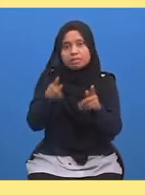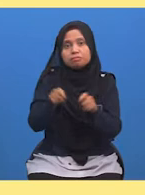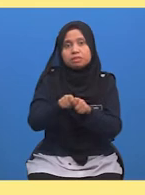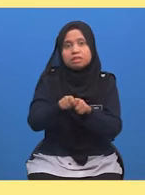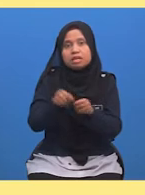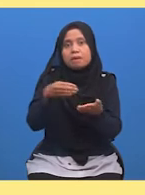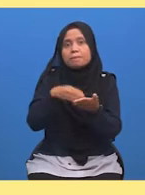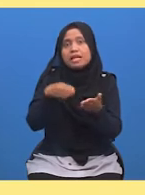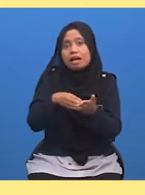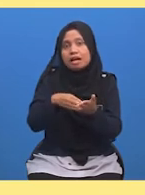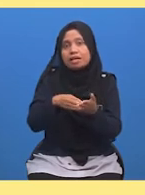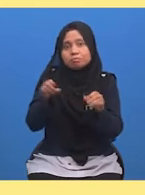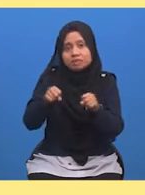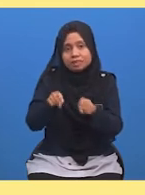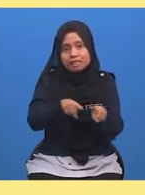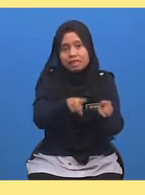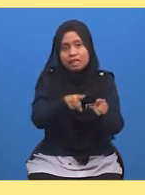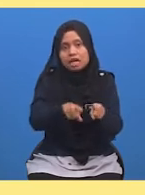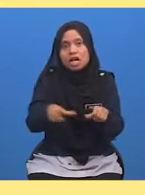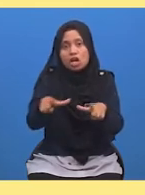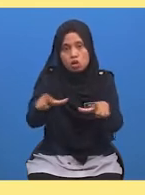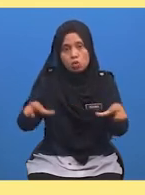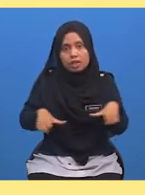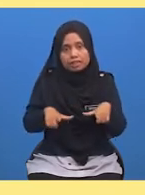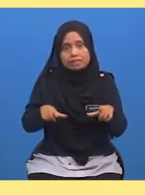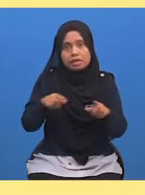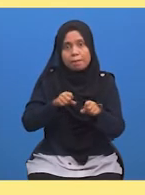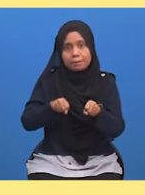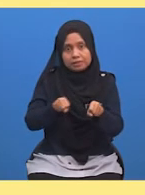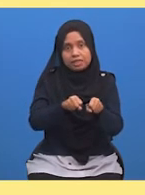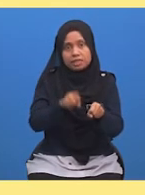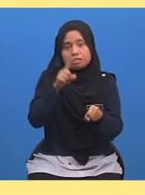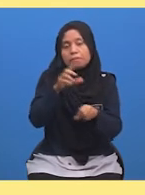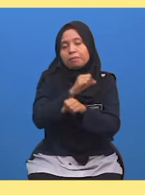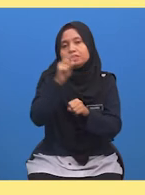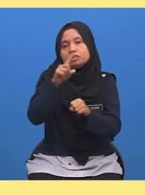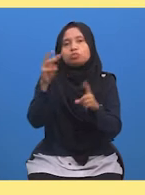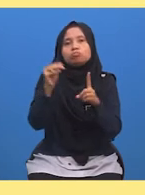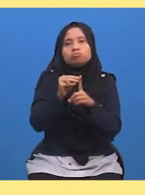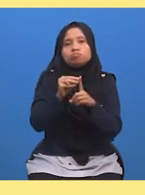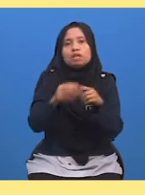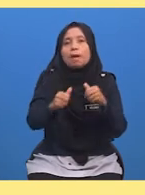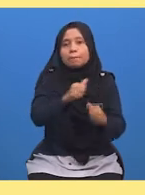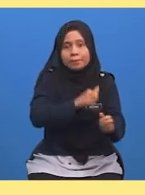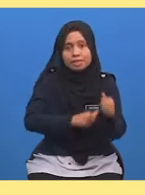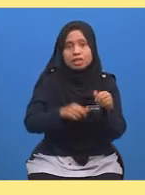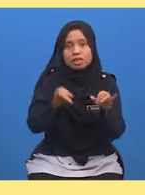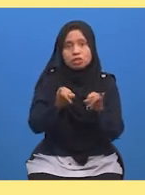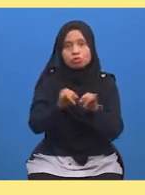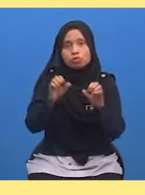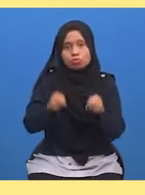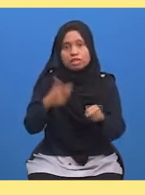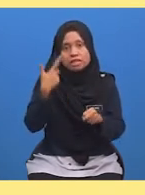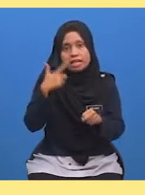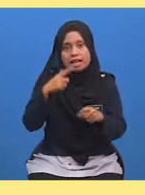bilangan pesaing dan lokasi pesaing. 1 markah. Perniagaan juga boleh melihat